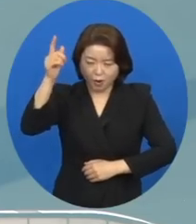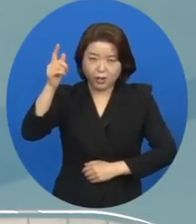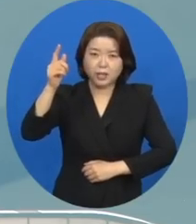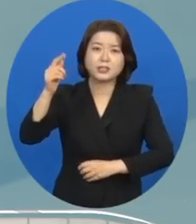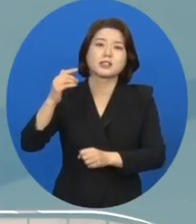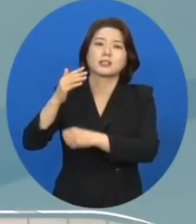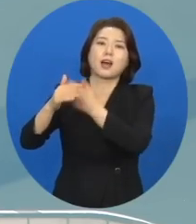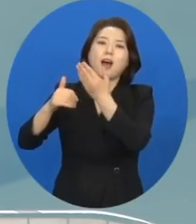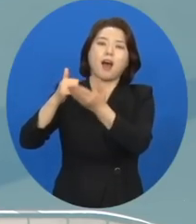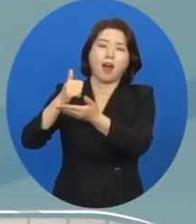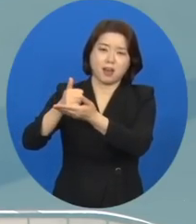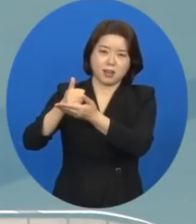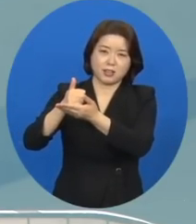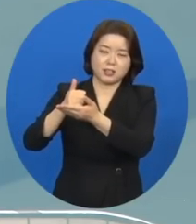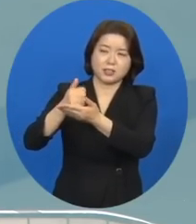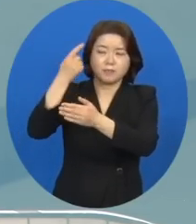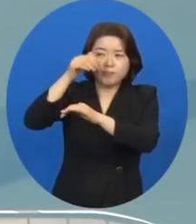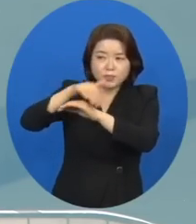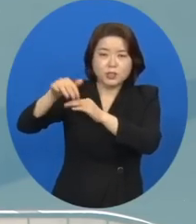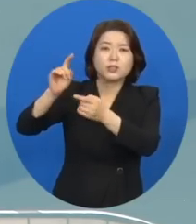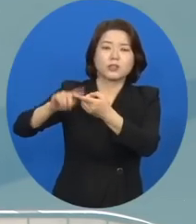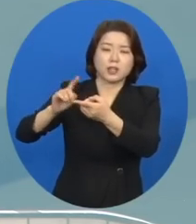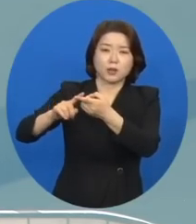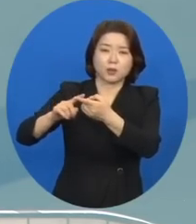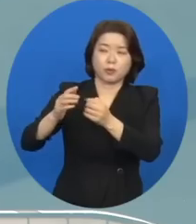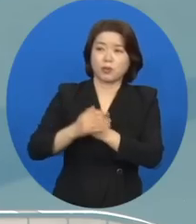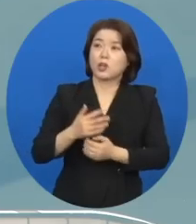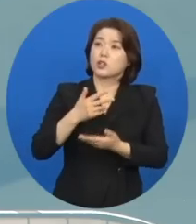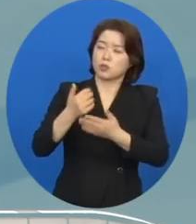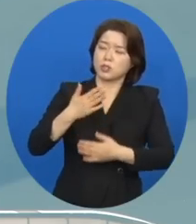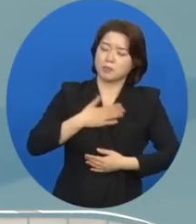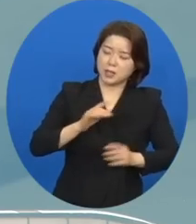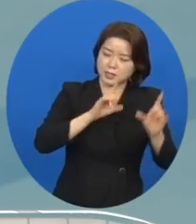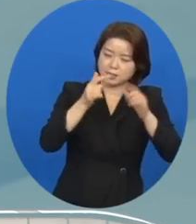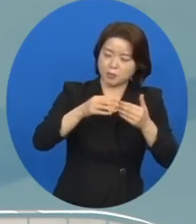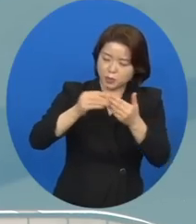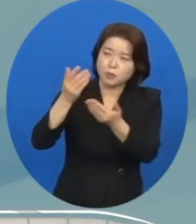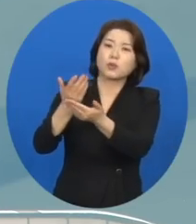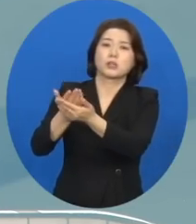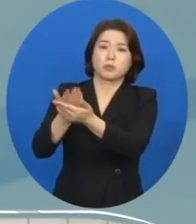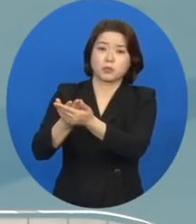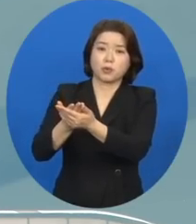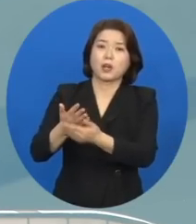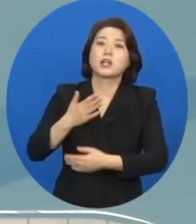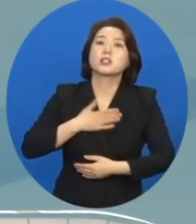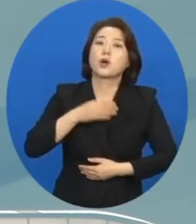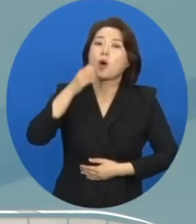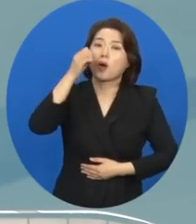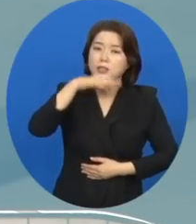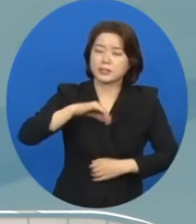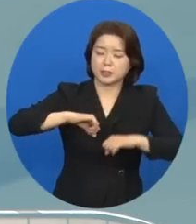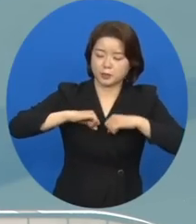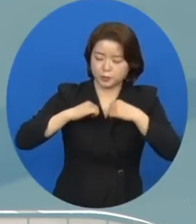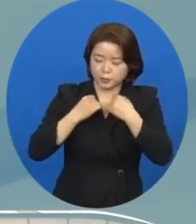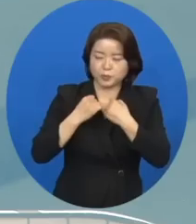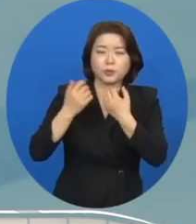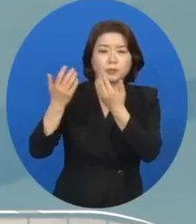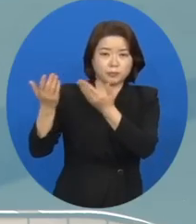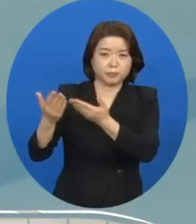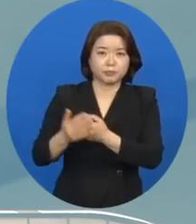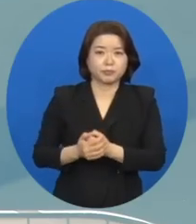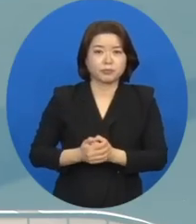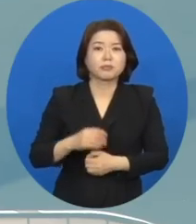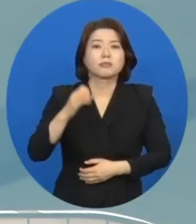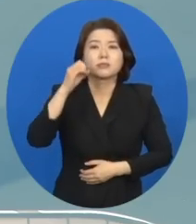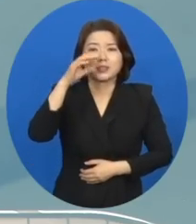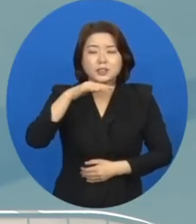뛰어나신 하나님의 몰락대로 주여 내 삶을 인도해 주십시오. 저는 그저 순종하겠습니다. 그저